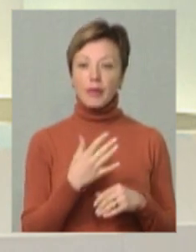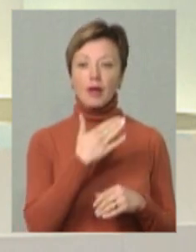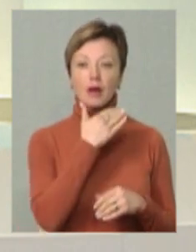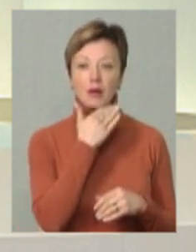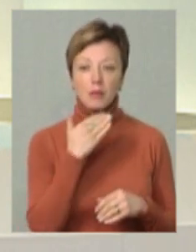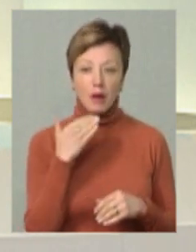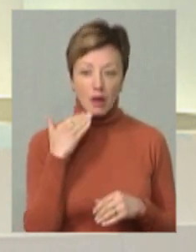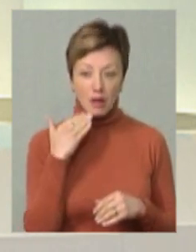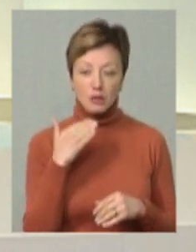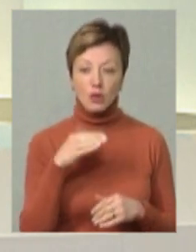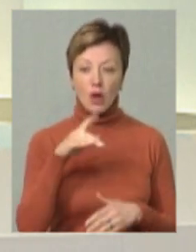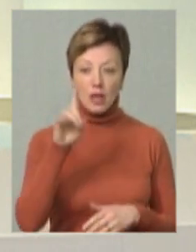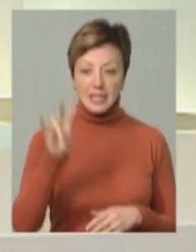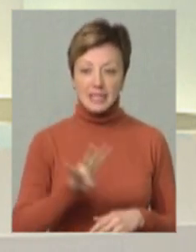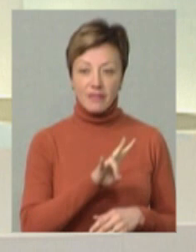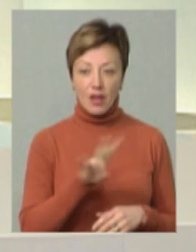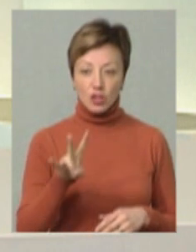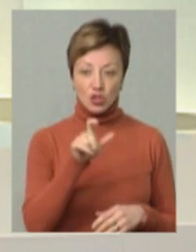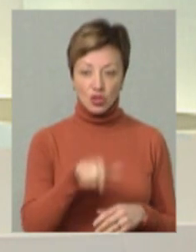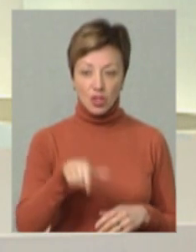багато священиків